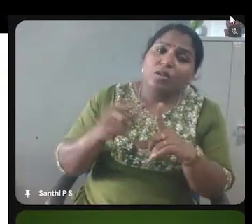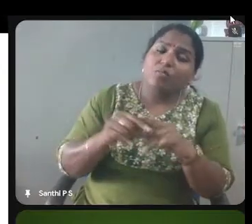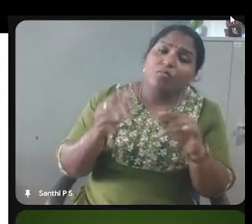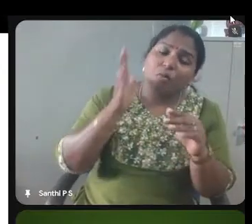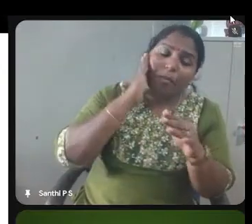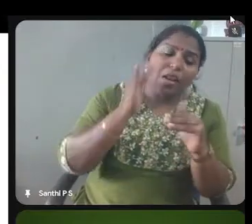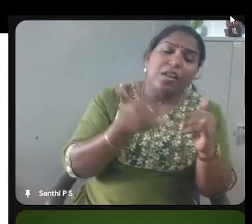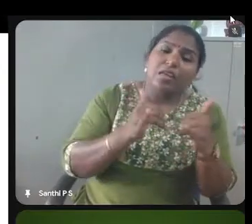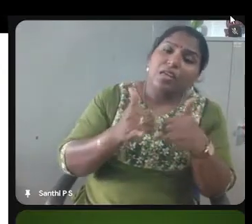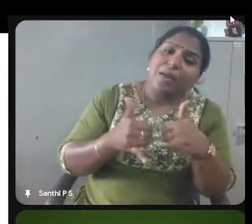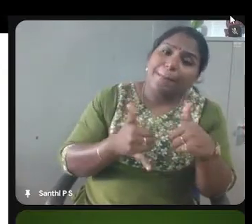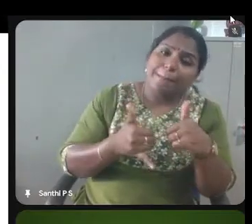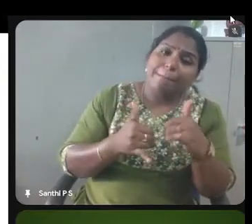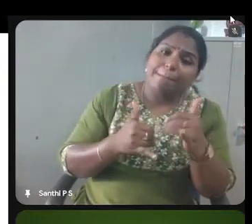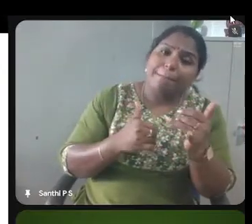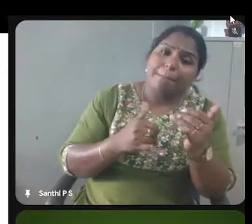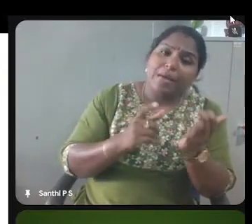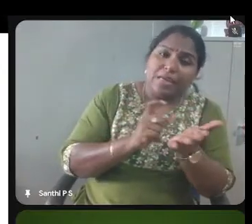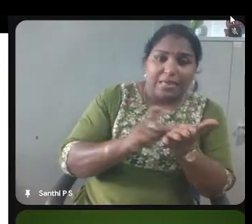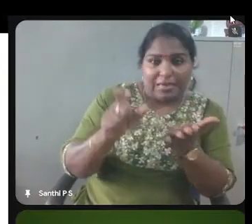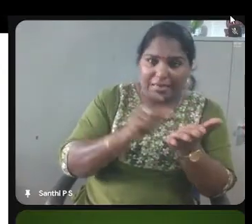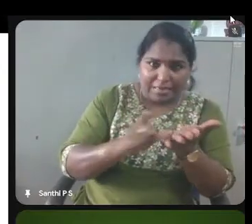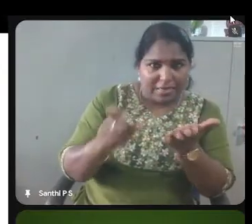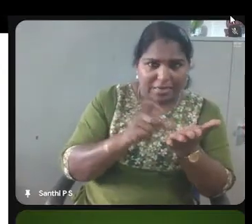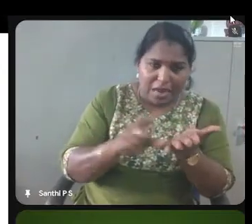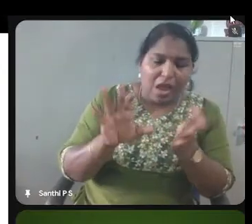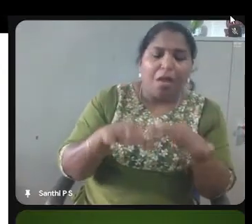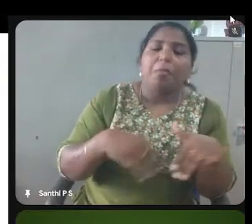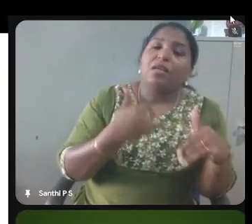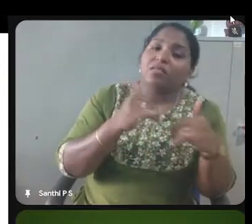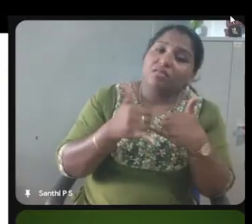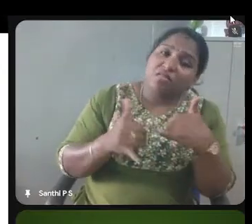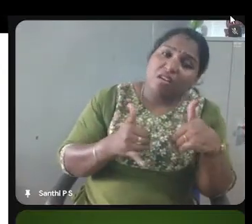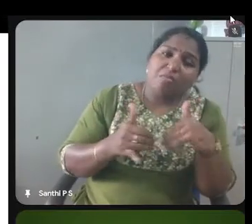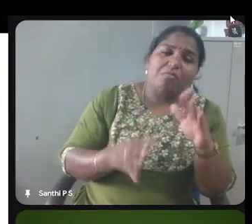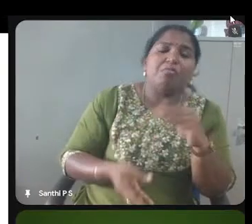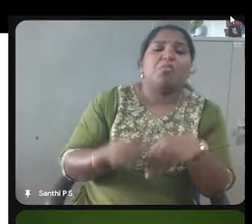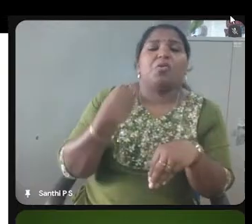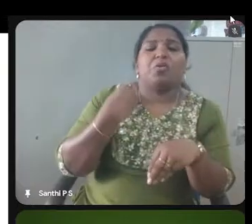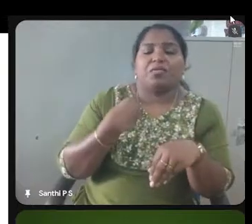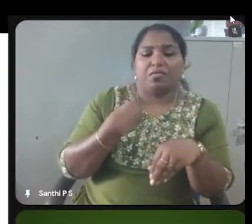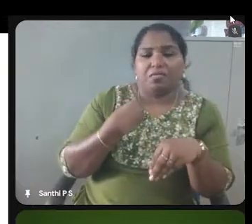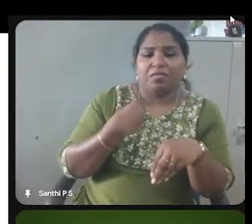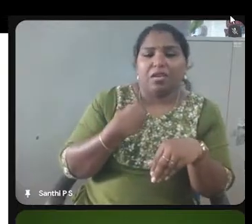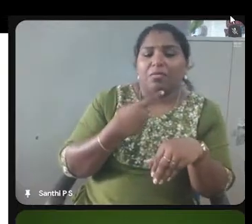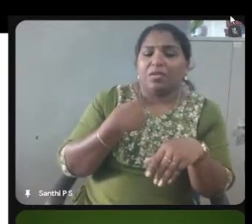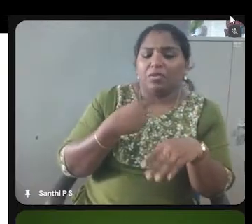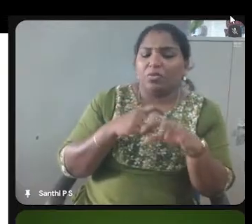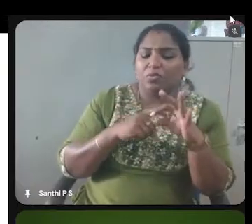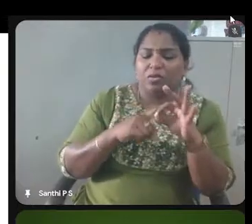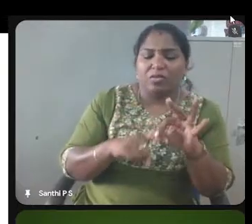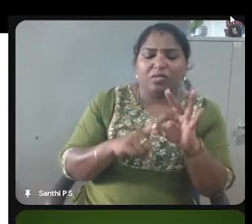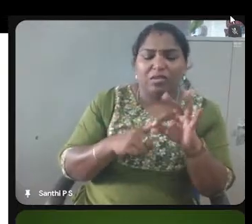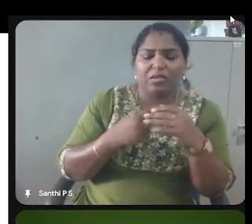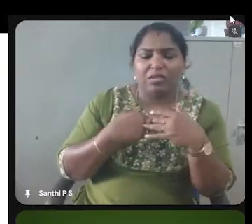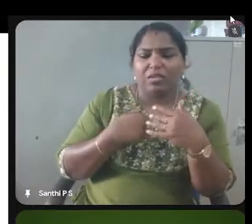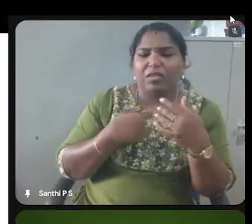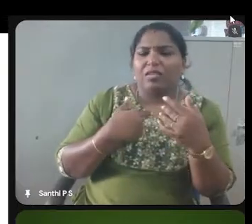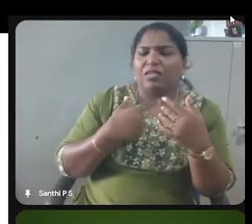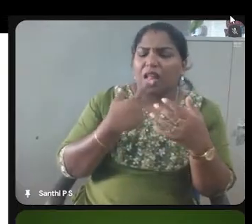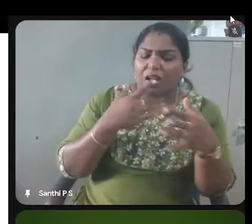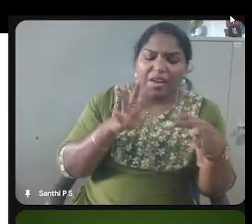കാണുക. റീല് കാണുന്നതിനേക്കാൾ കൂടുതൽ ഗെയിമുകൾ കാണുന്നു. അപ്പോ ഞാൻ ചോദിക്കുന്നത്, ഒന്ന് ഈ അഡിക്ഷൻ ഉണ്ട്, രണ്ടാമത്തേത്